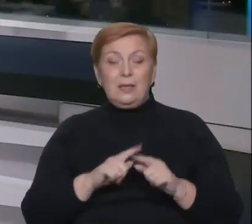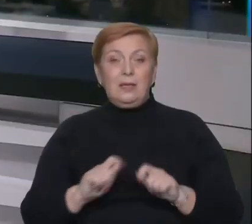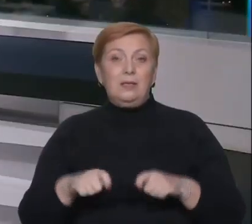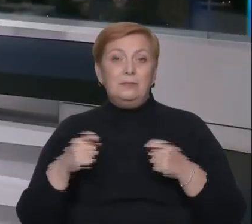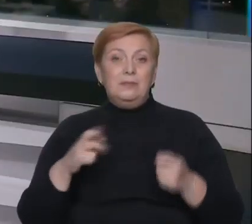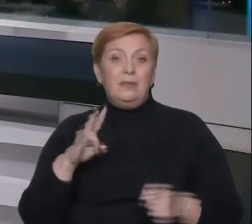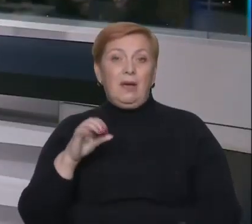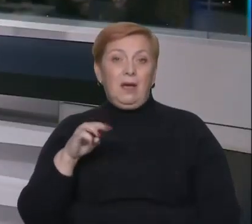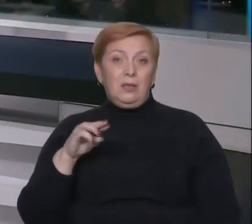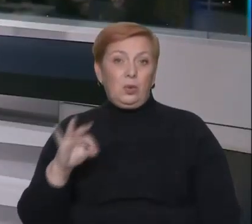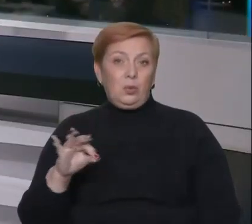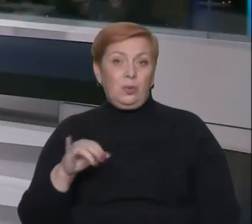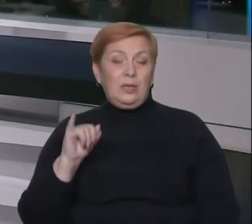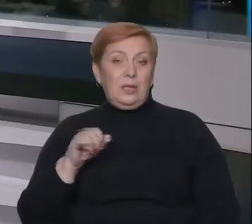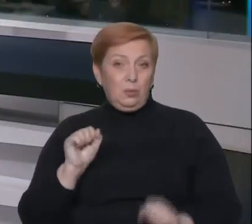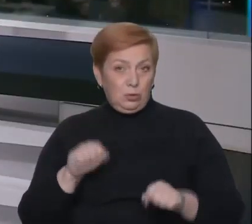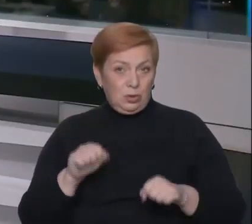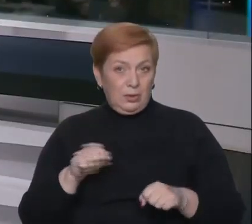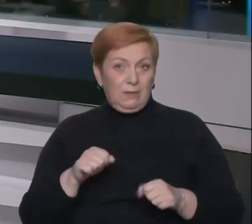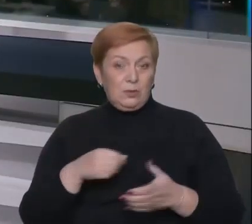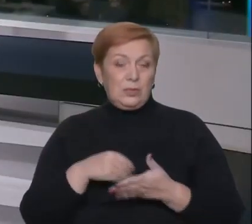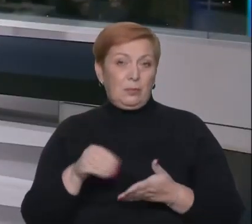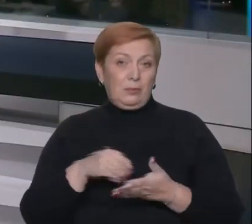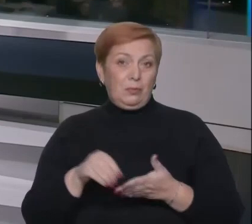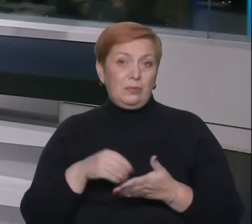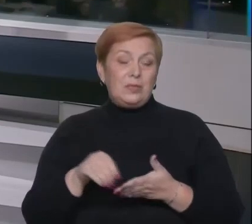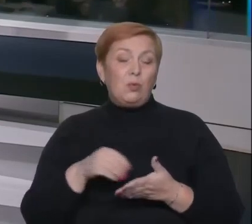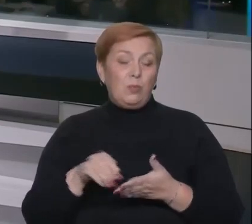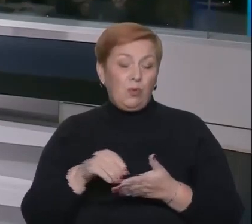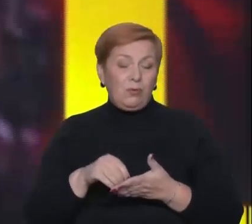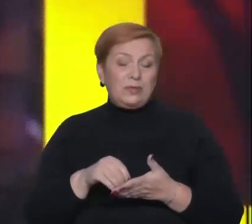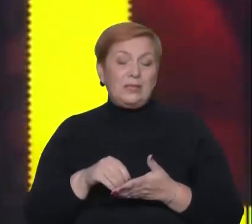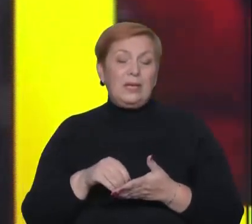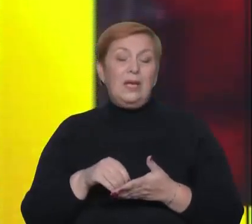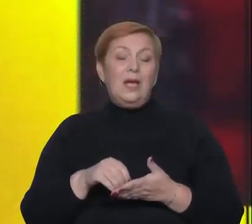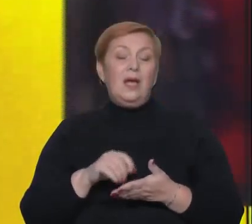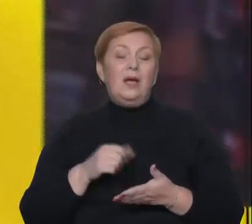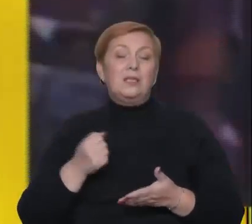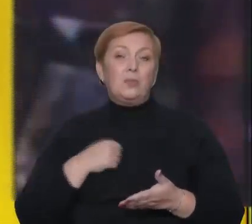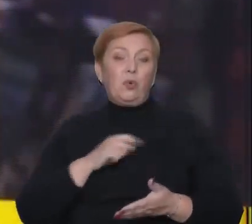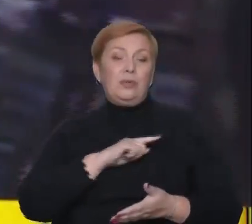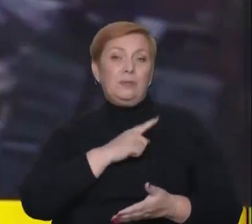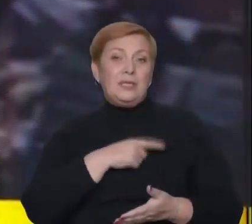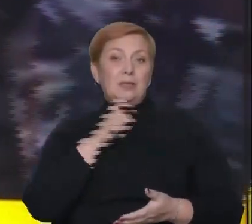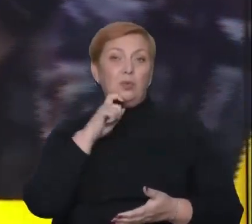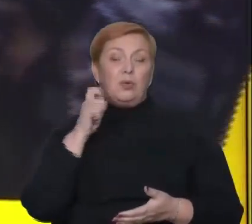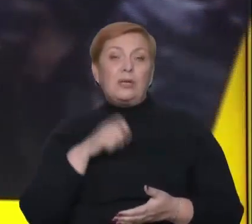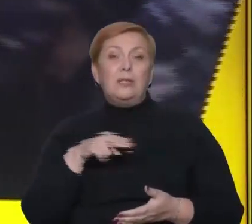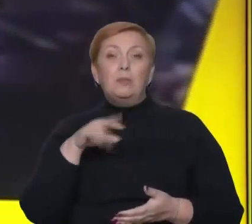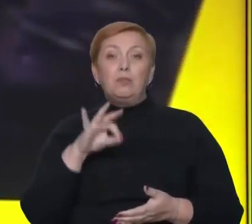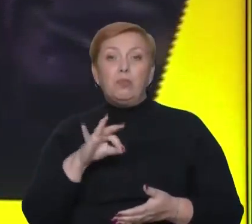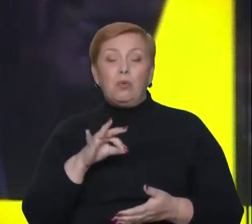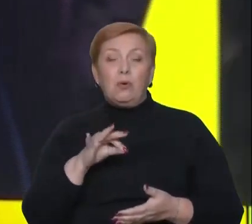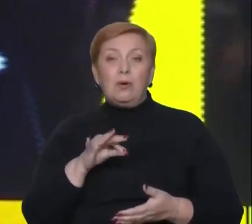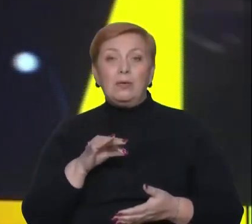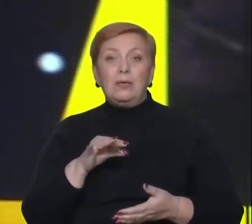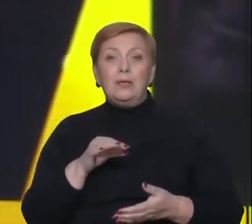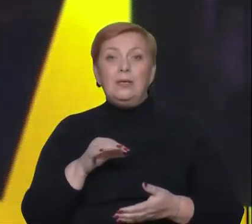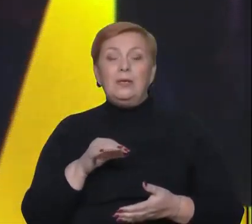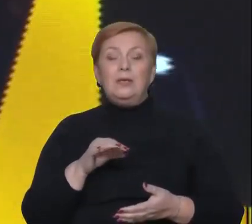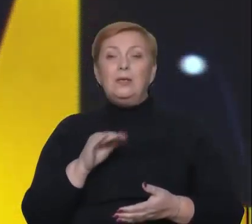його закуповувати Збройним силам України по прямим контрактам. Тобто це компанія, яка отримує код доступу,